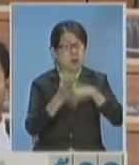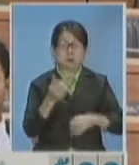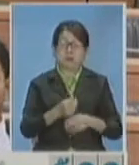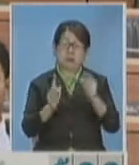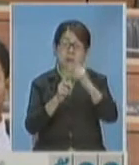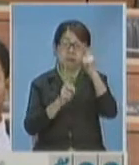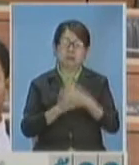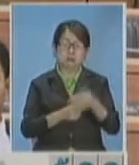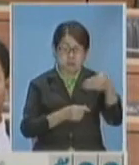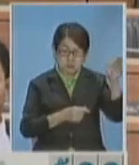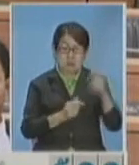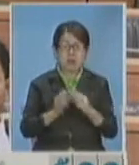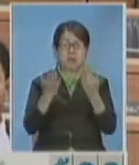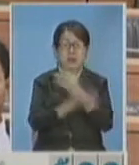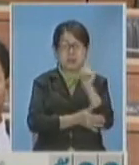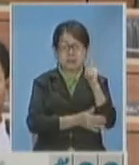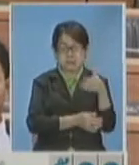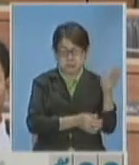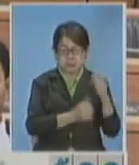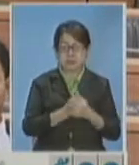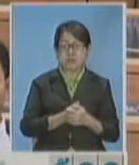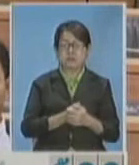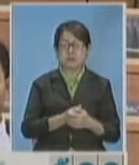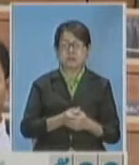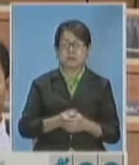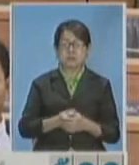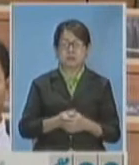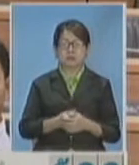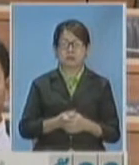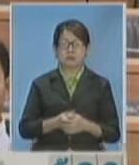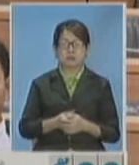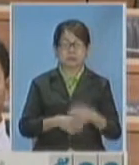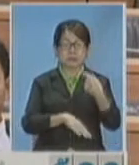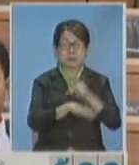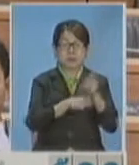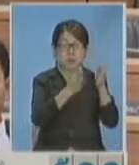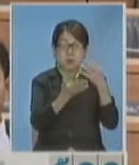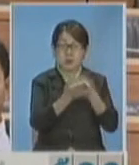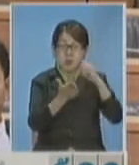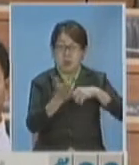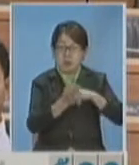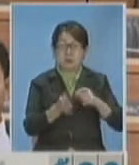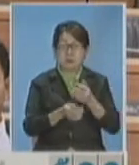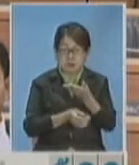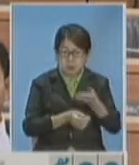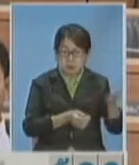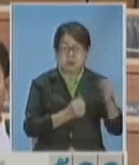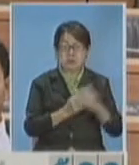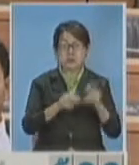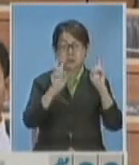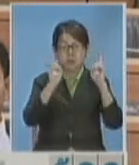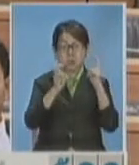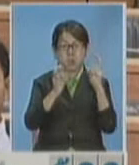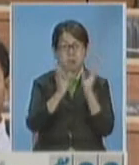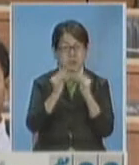ปใช้เวทีอื่นครับใช้เวทีนี้ไม่ได้ถ้าท่านประธานทุจริตก็มีเวทีครับแต่ไม่ใช่เวทีงบประม